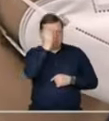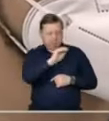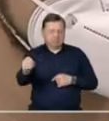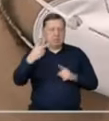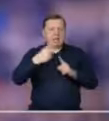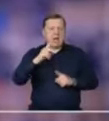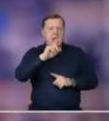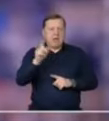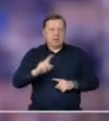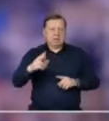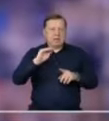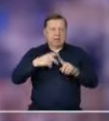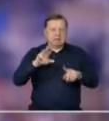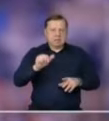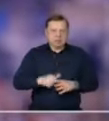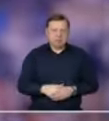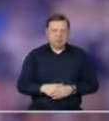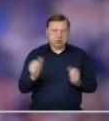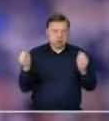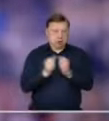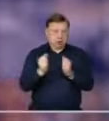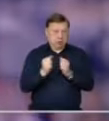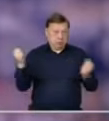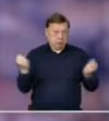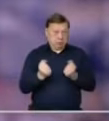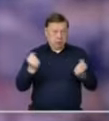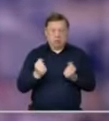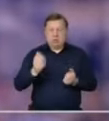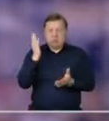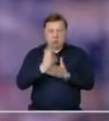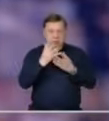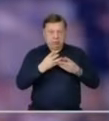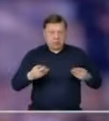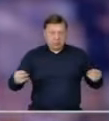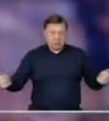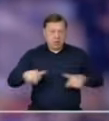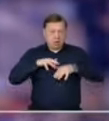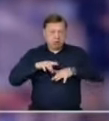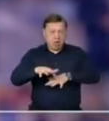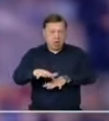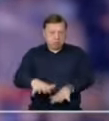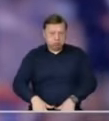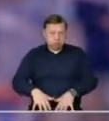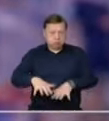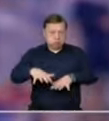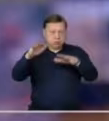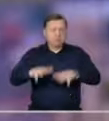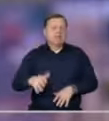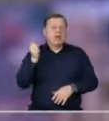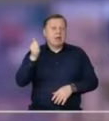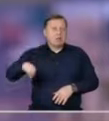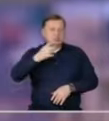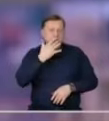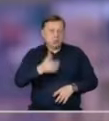Ekstra. Tęga zima odpuściła, teraz napływa fala roztopów. Stany rzek zmieniają się z każdą chwilą. Eksperci ostrzegają. Wraz